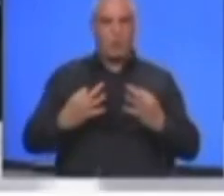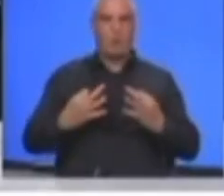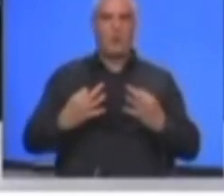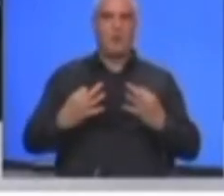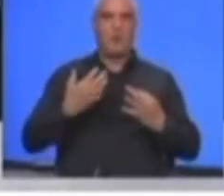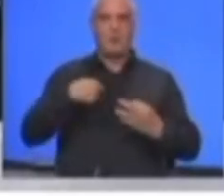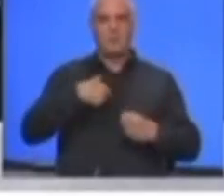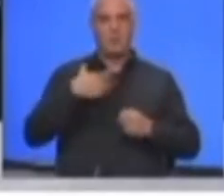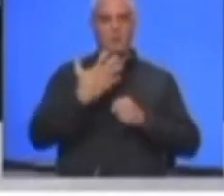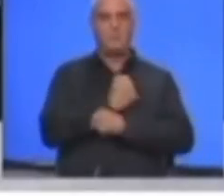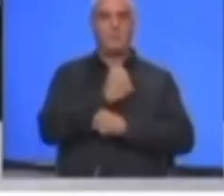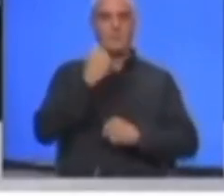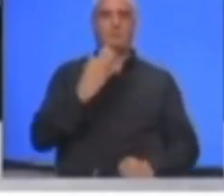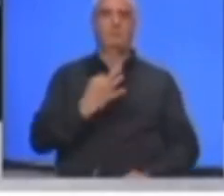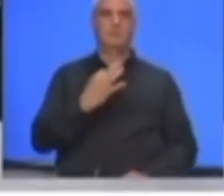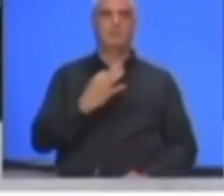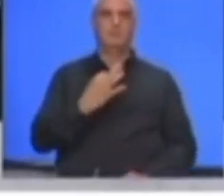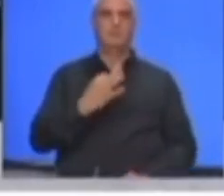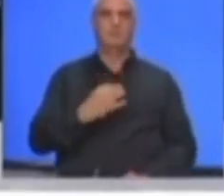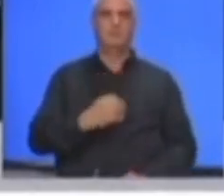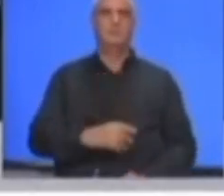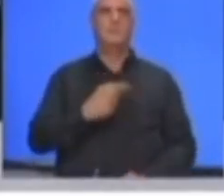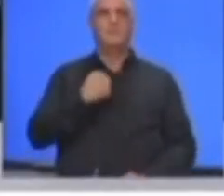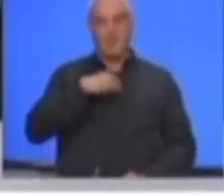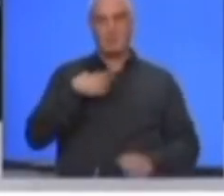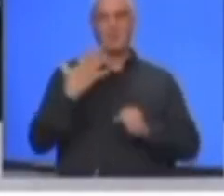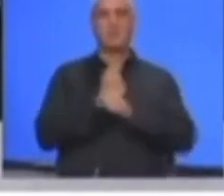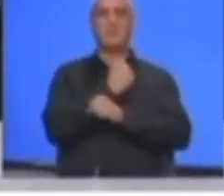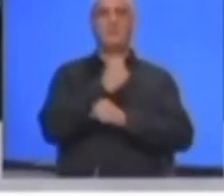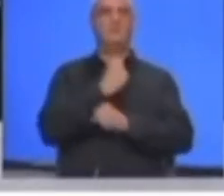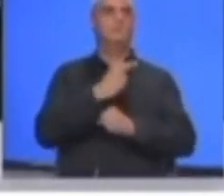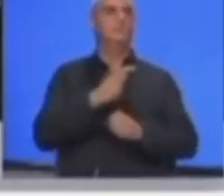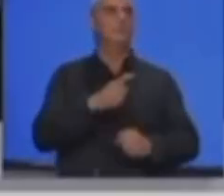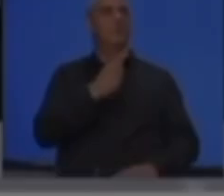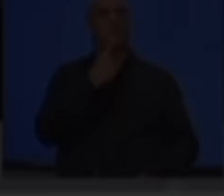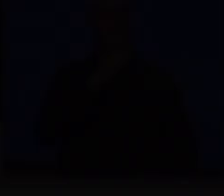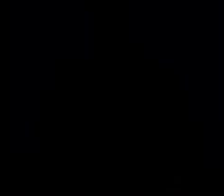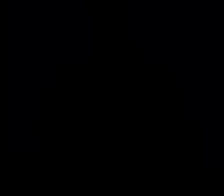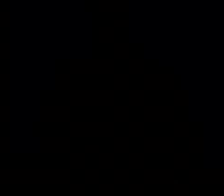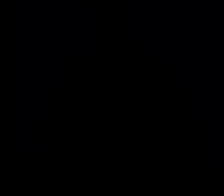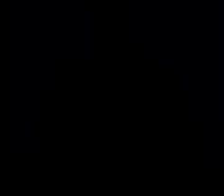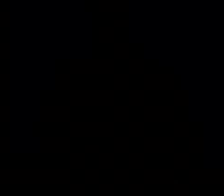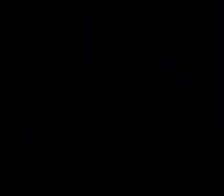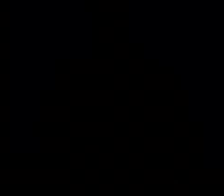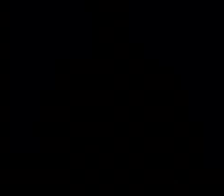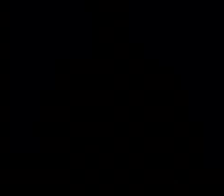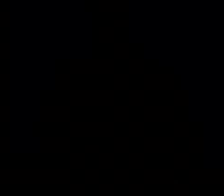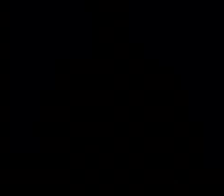משמעית. וואו, מי מנצח? איזה ניתוק. צהל מנצח, אנחנו מנצחים. איזה ניתוק. תגיד, איך זה לראות את היישובים?